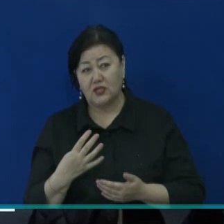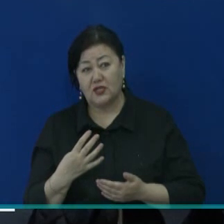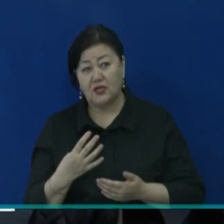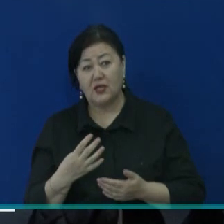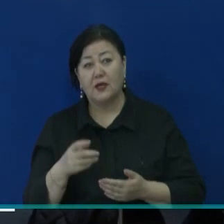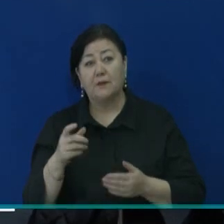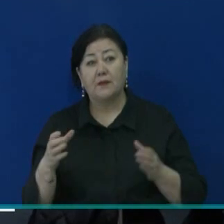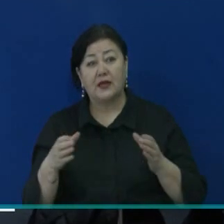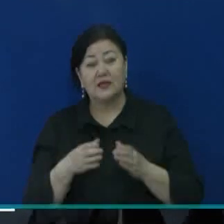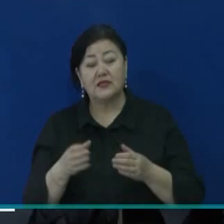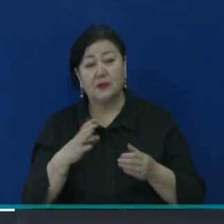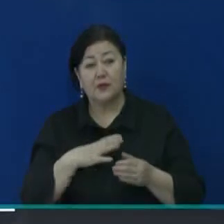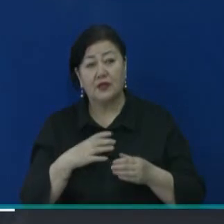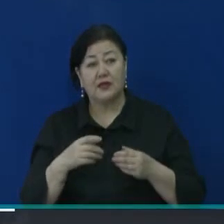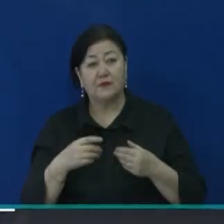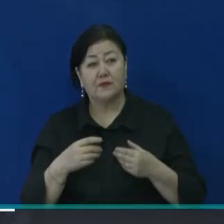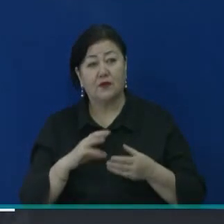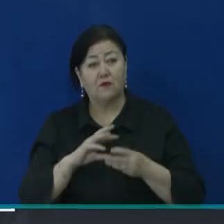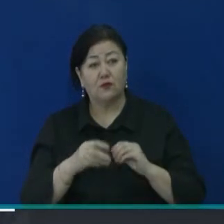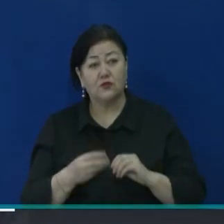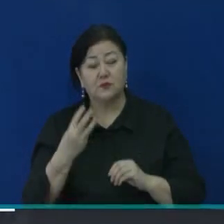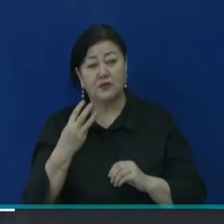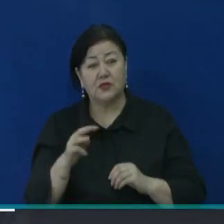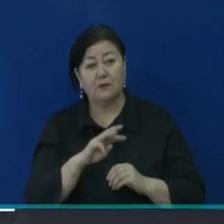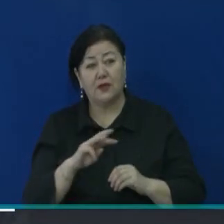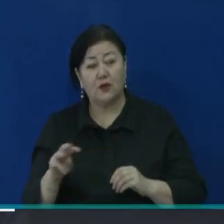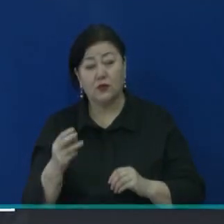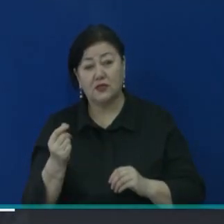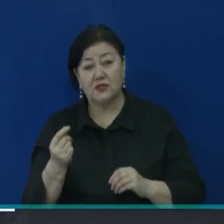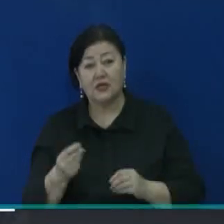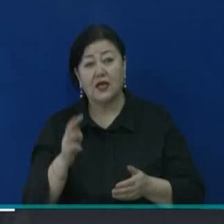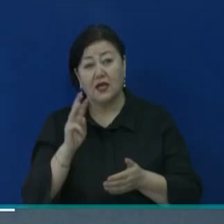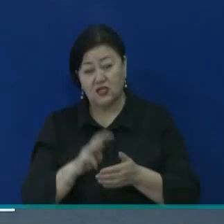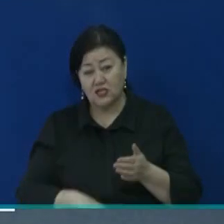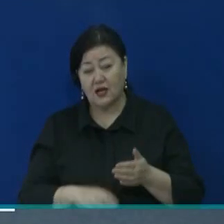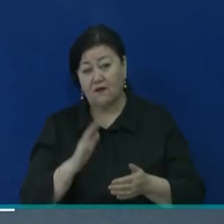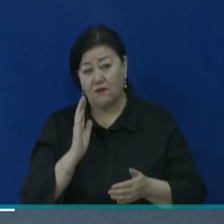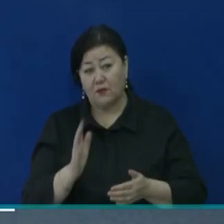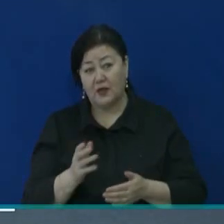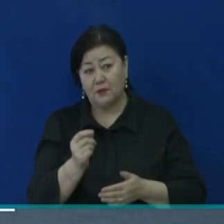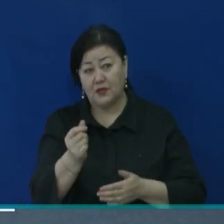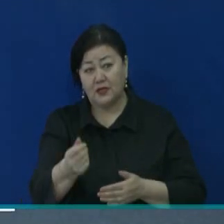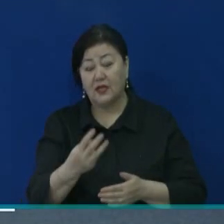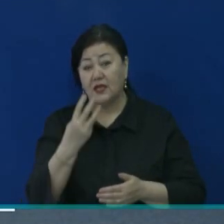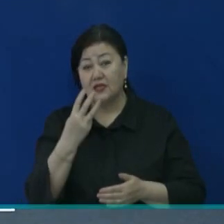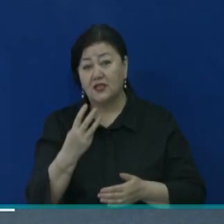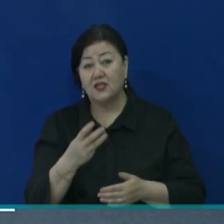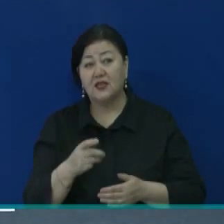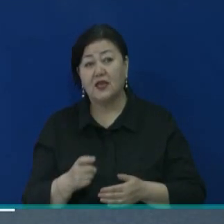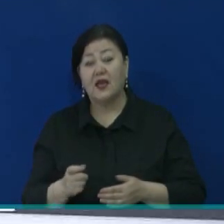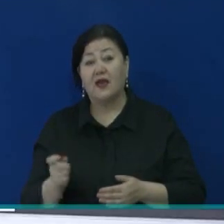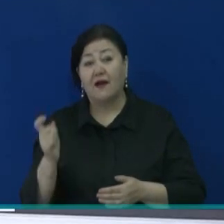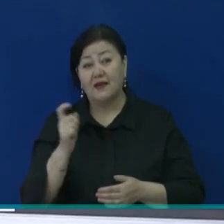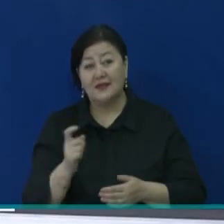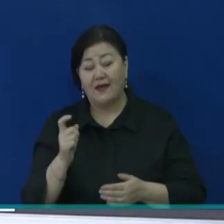тартылып, оның 21-і жалпы сомасы 3 миллион теңгені құрайтын әкімшілік айыппұл төлесе 3 жұмыс беруші ескерту алды. Басқарма